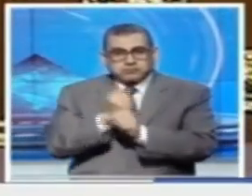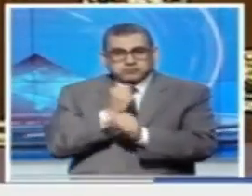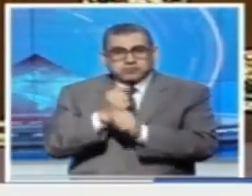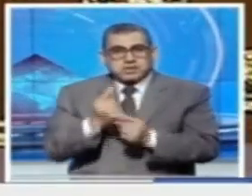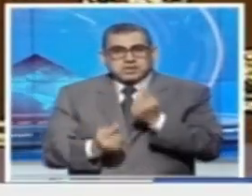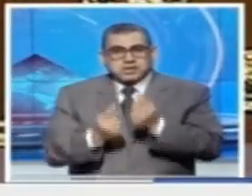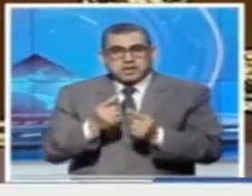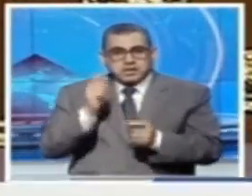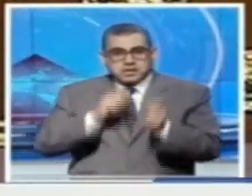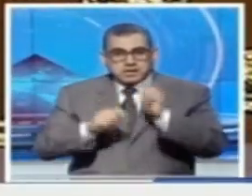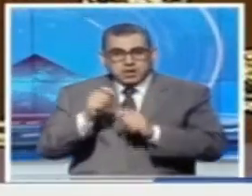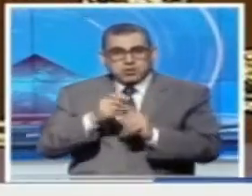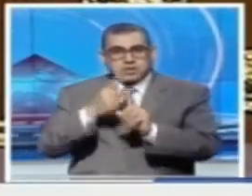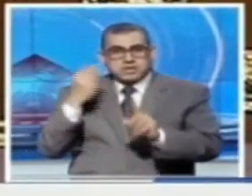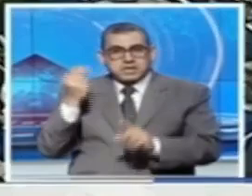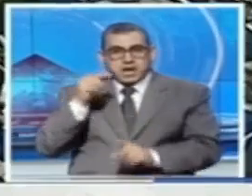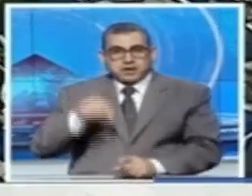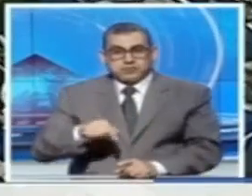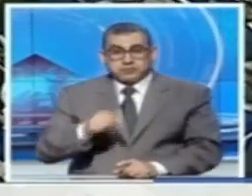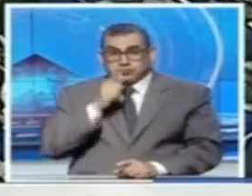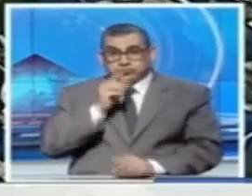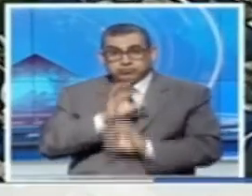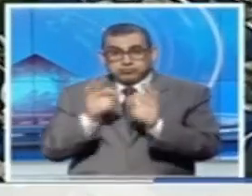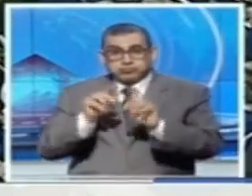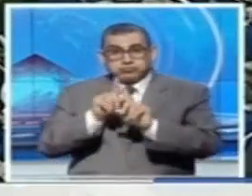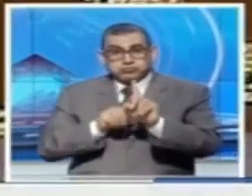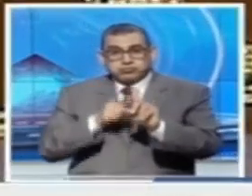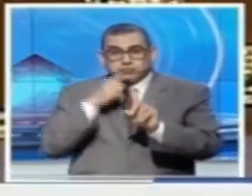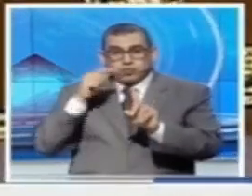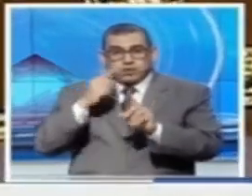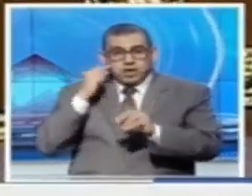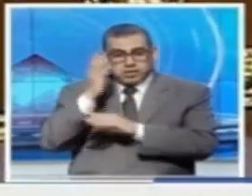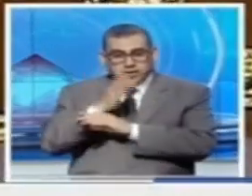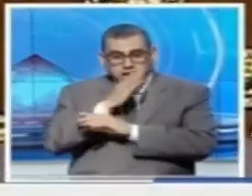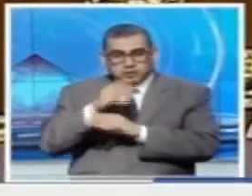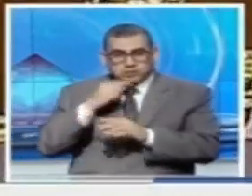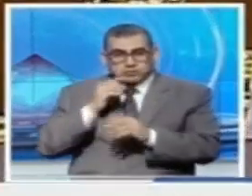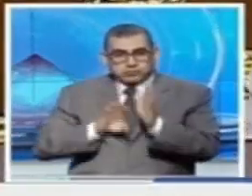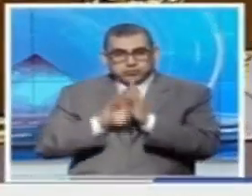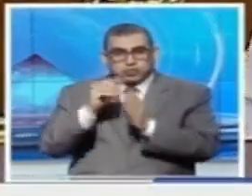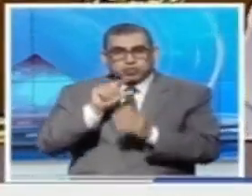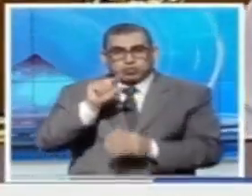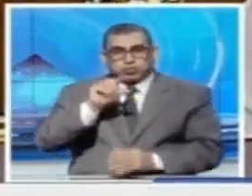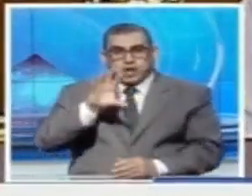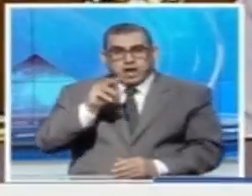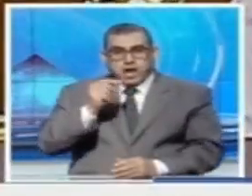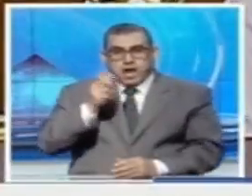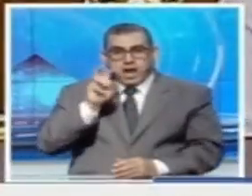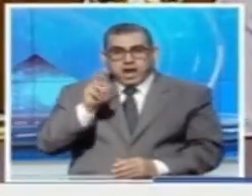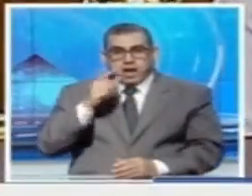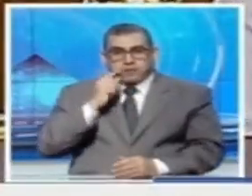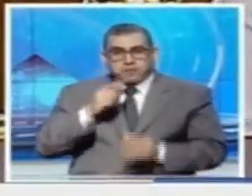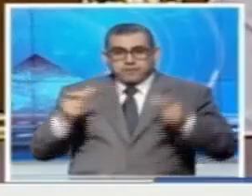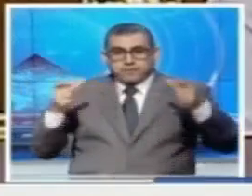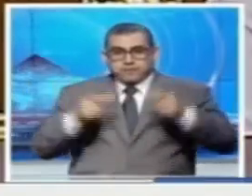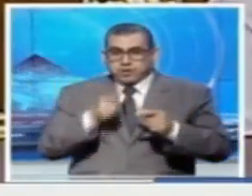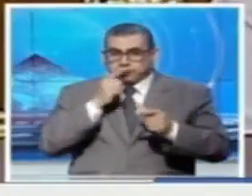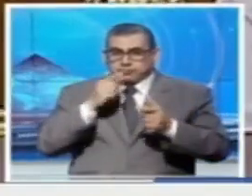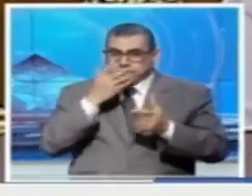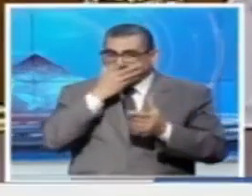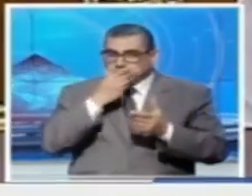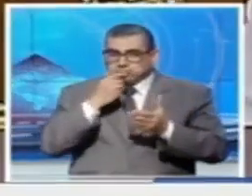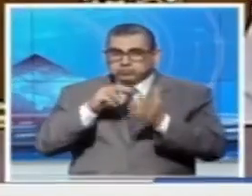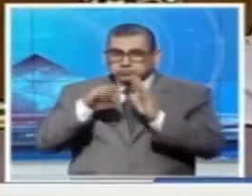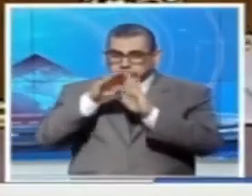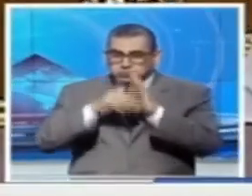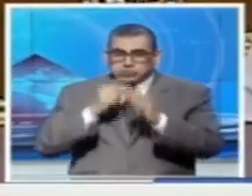الزراعية والصناعية والسياحية. من جانبها استعرضت وزيرة التخطيط والتنمية الاقتصادية دكتورة هالة السعيد أمام المجلس ملامح مشروع